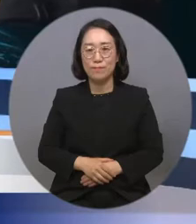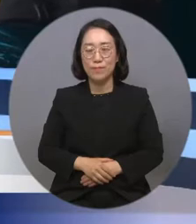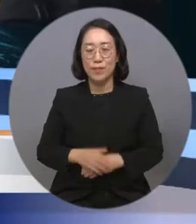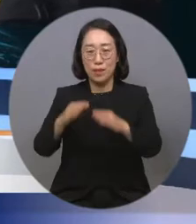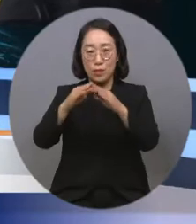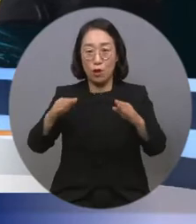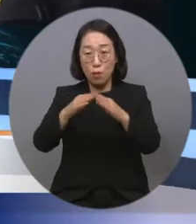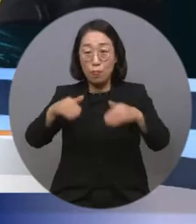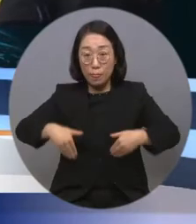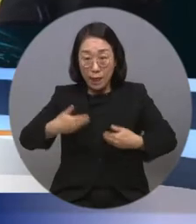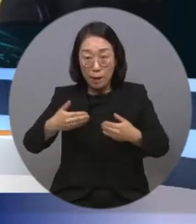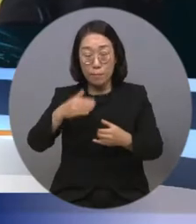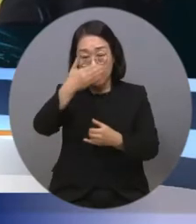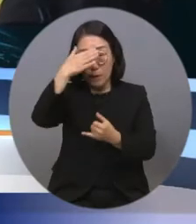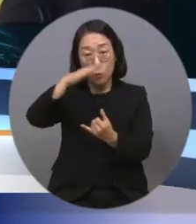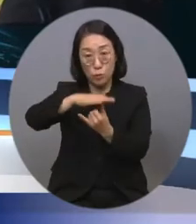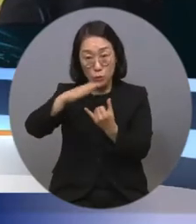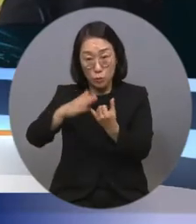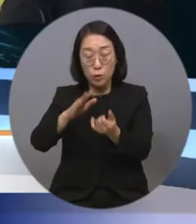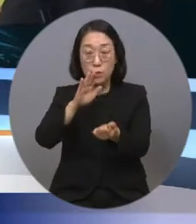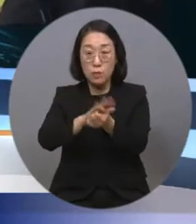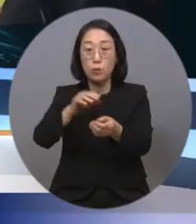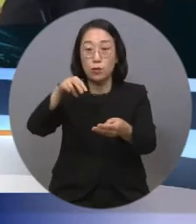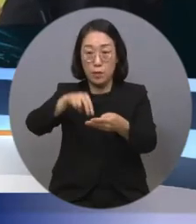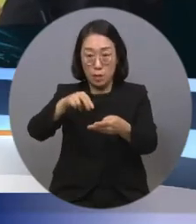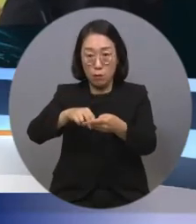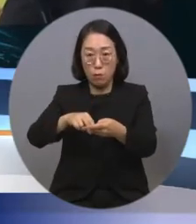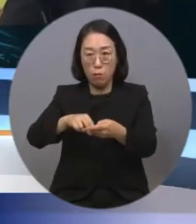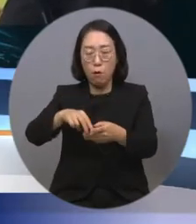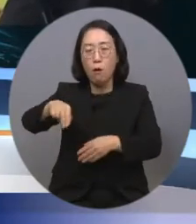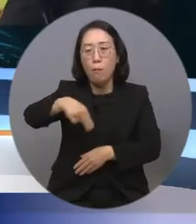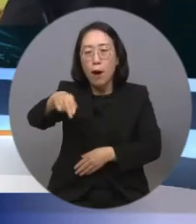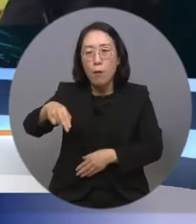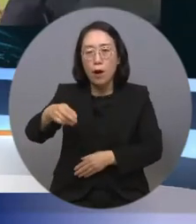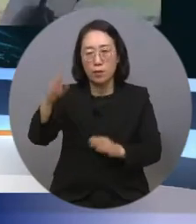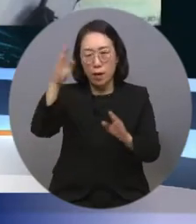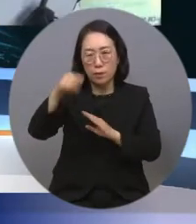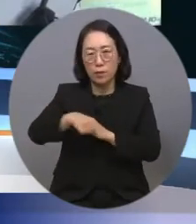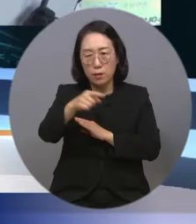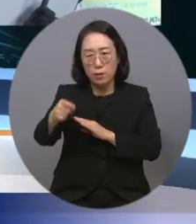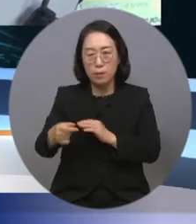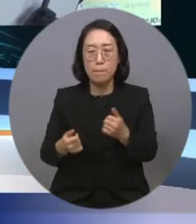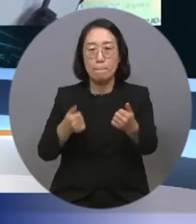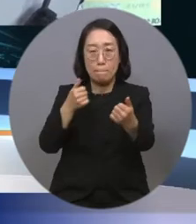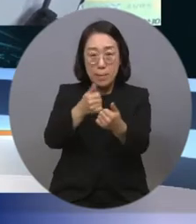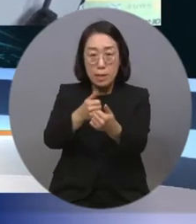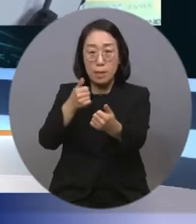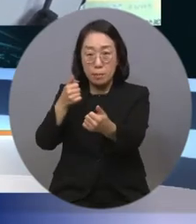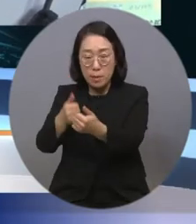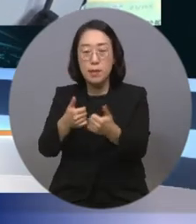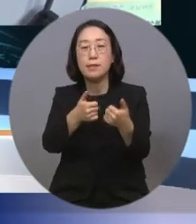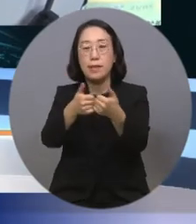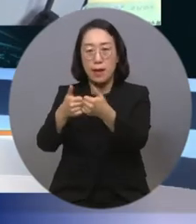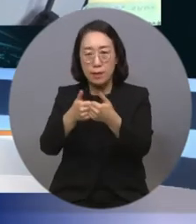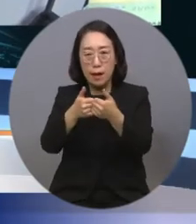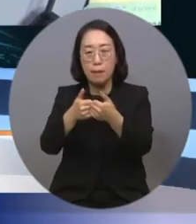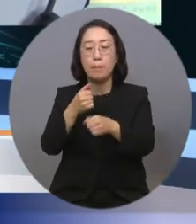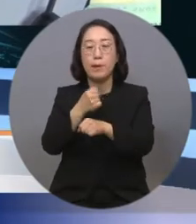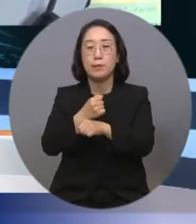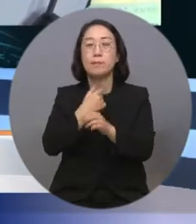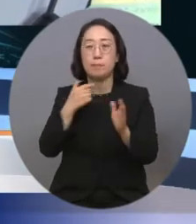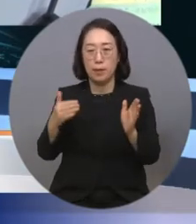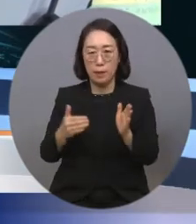전남 아동 청소년 지원센터가 거리에 방황하는 중고등학생을 대상으로 직접 찾아가는 상담을